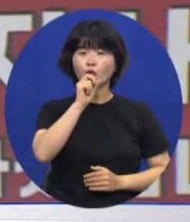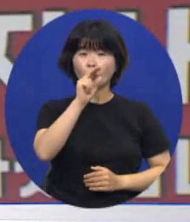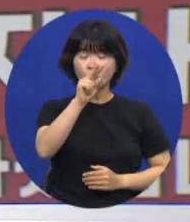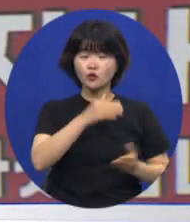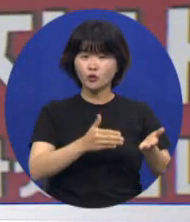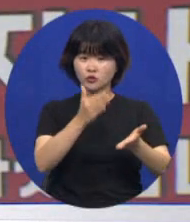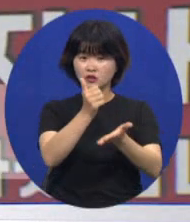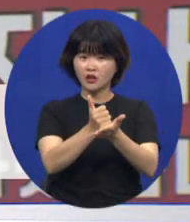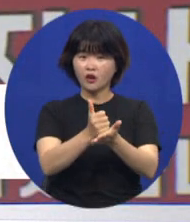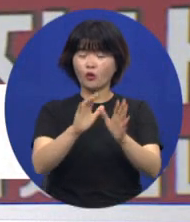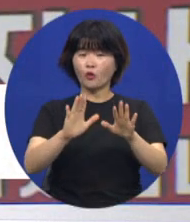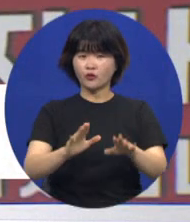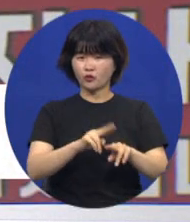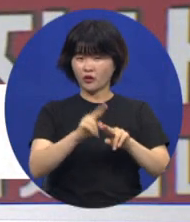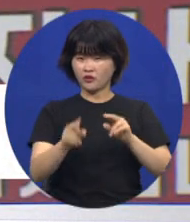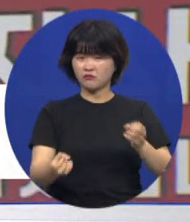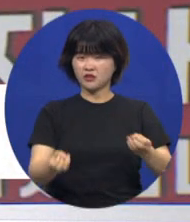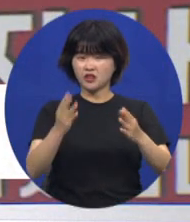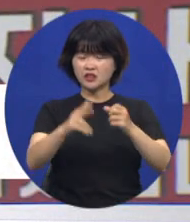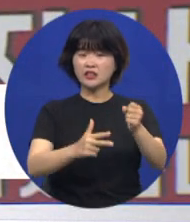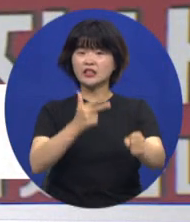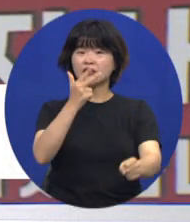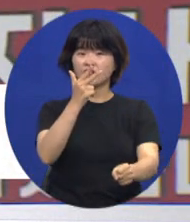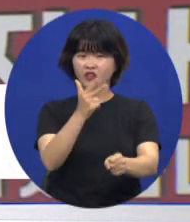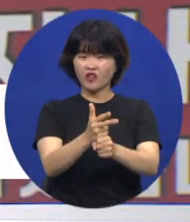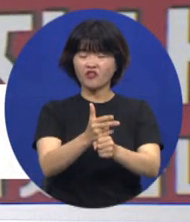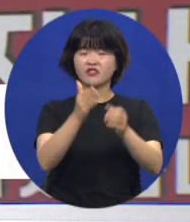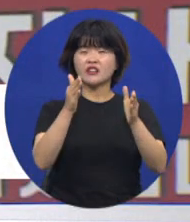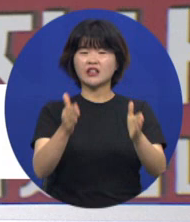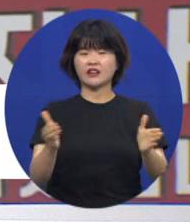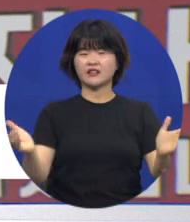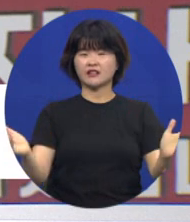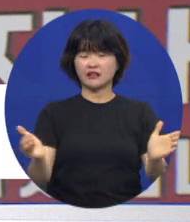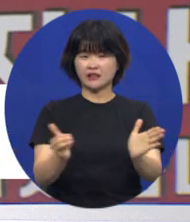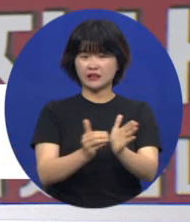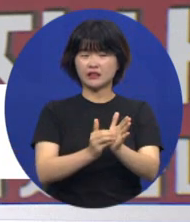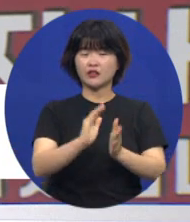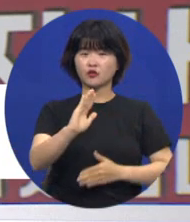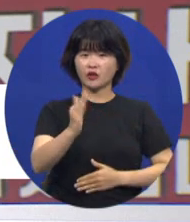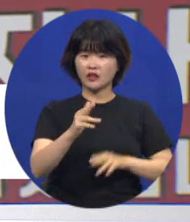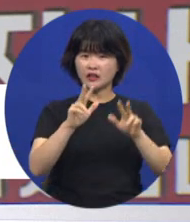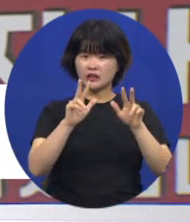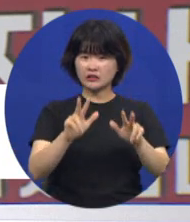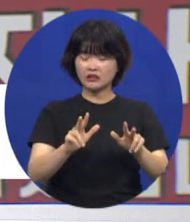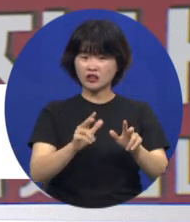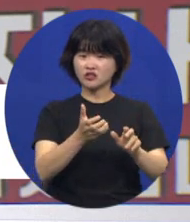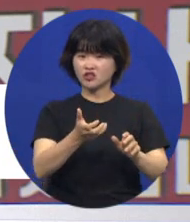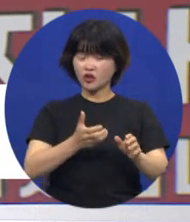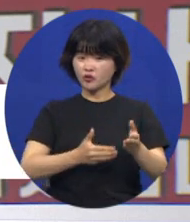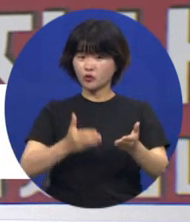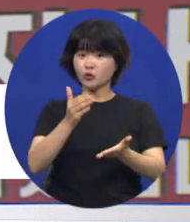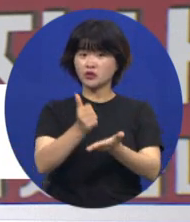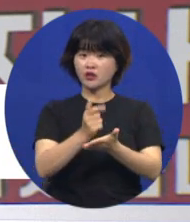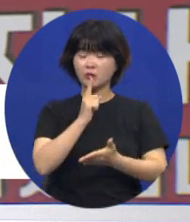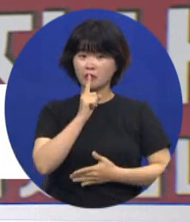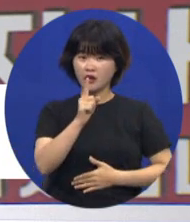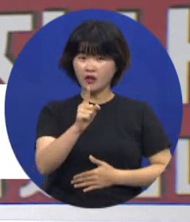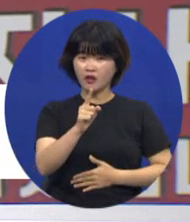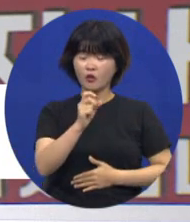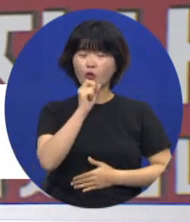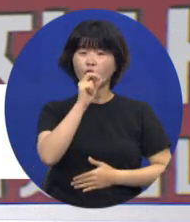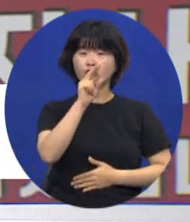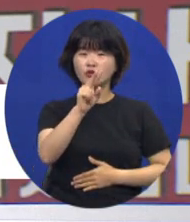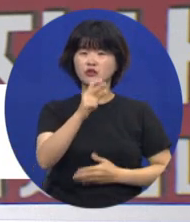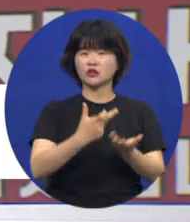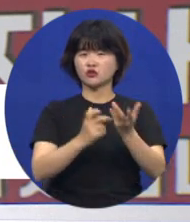원희룡 도지사가 오늘 퇴임식을 갖고 7년간의 임기를 마무리했습니다. 이제 전 지사죠. 원희룡 전 지사는